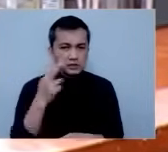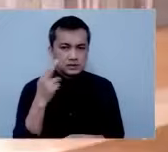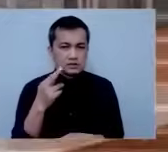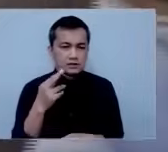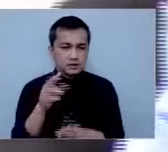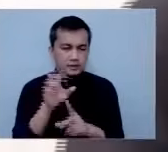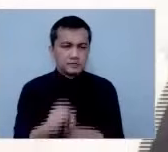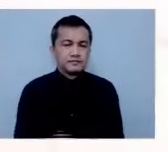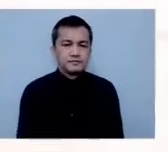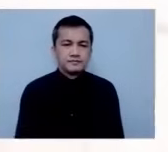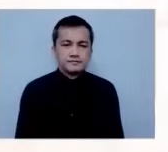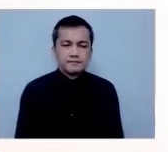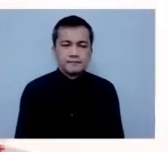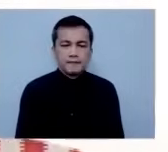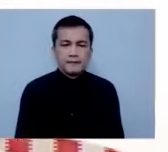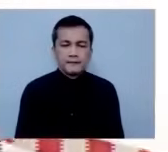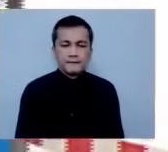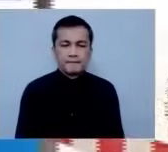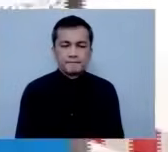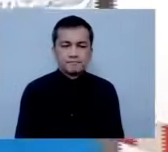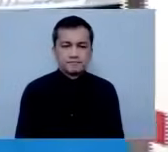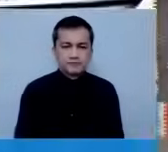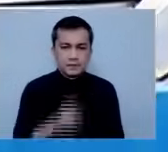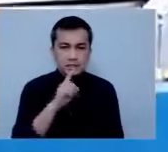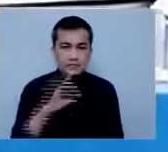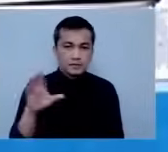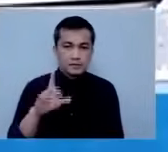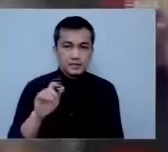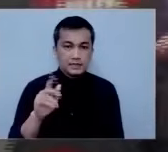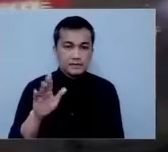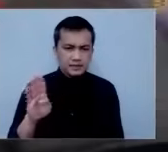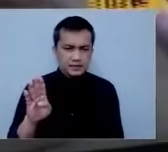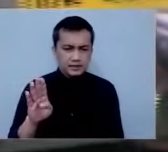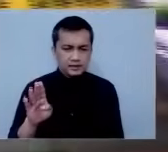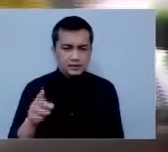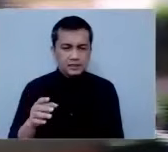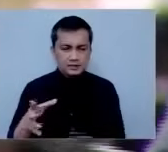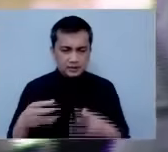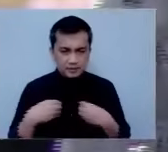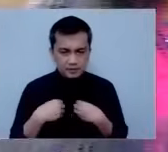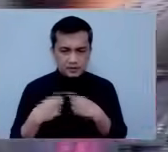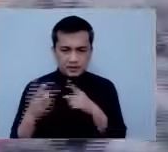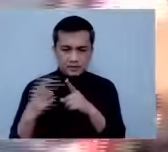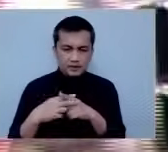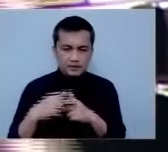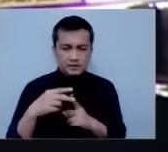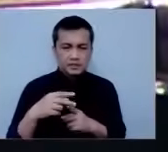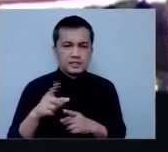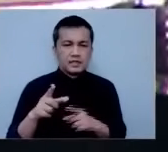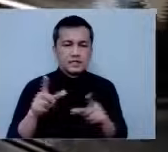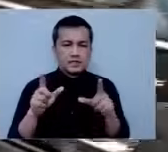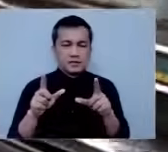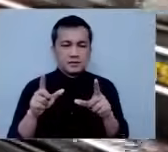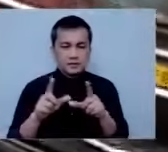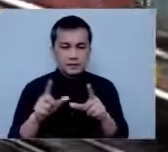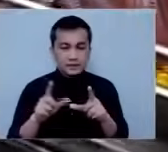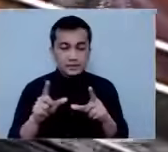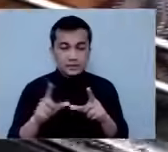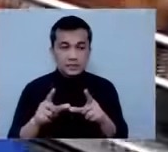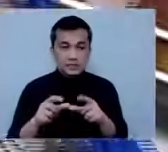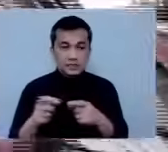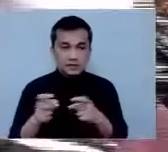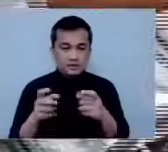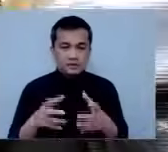apprehension. Nangako naman ng LTFRB na tatanggapin ang aplikasyon ng prangkisa ng mga operator kahit hindi pa sila